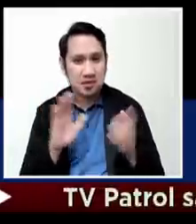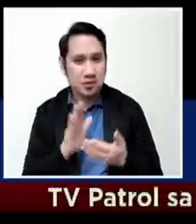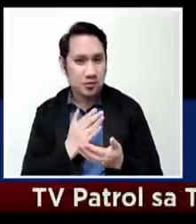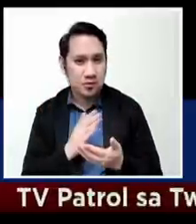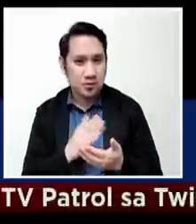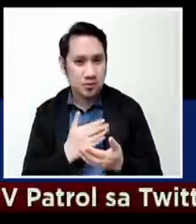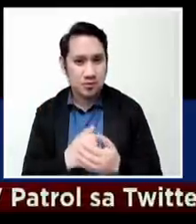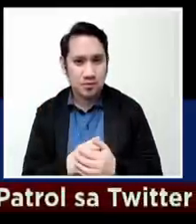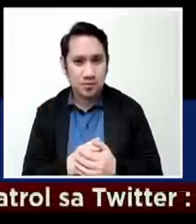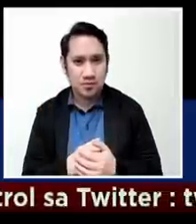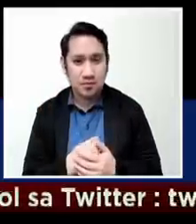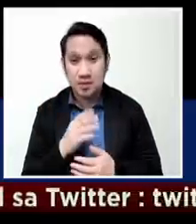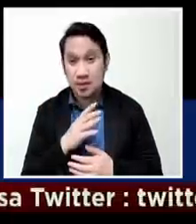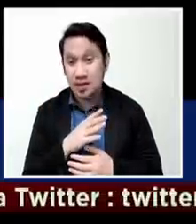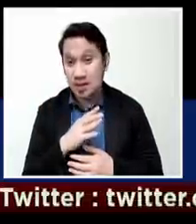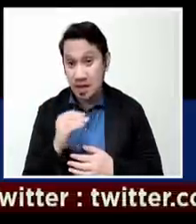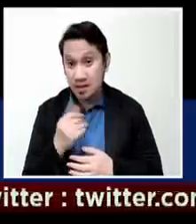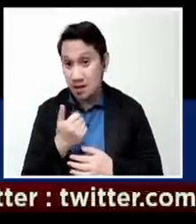At Head Over Feet.